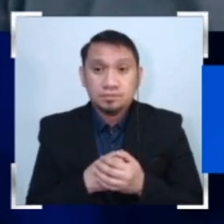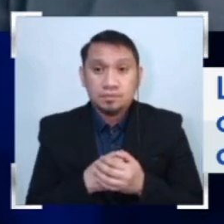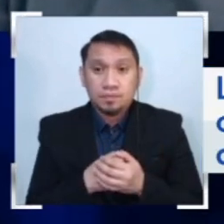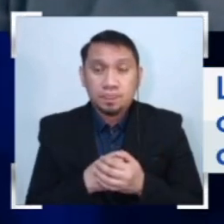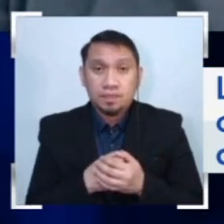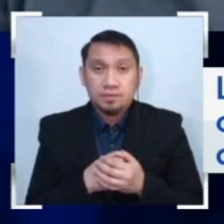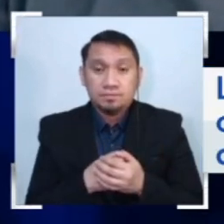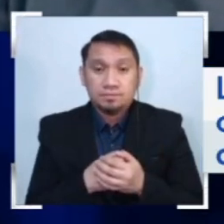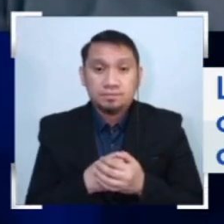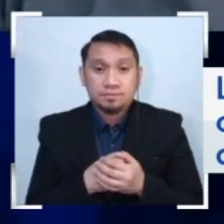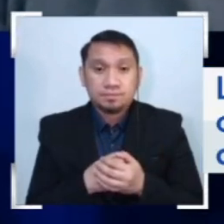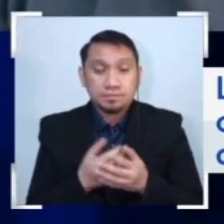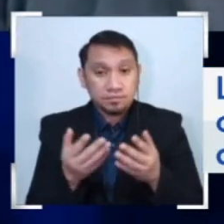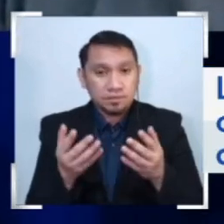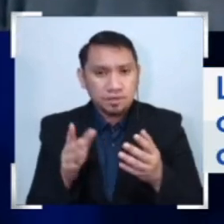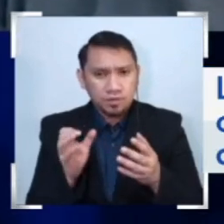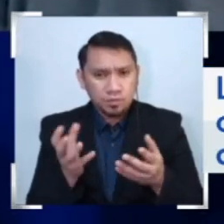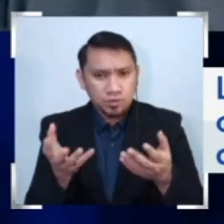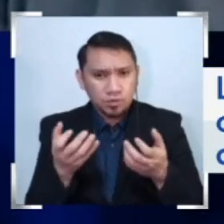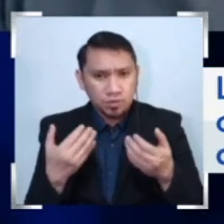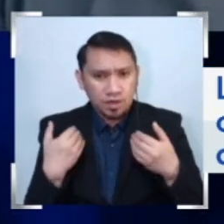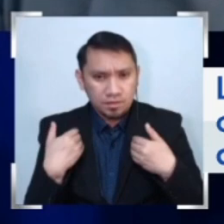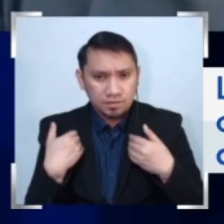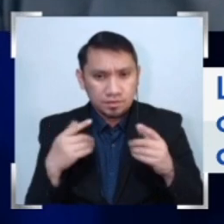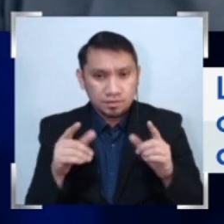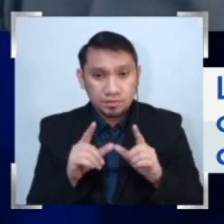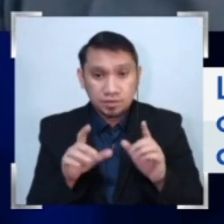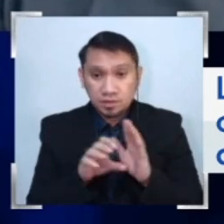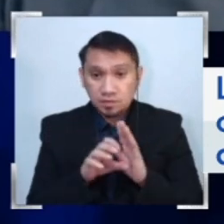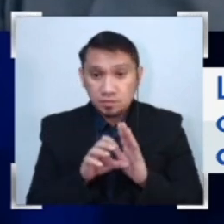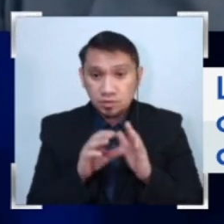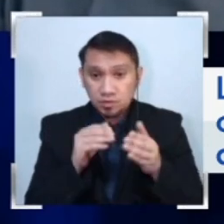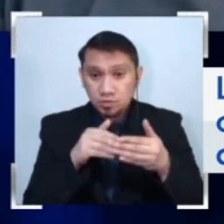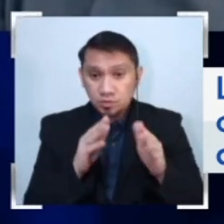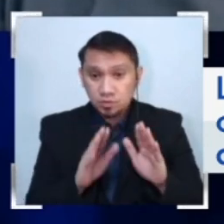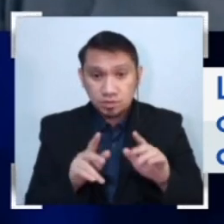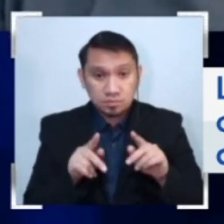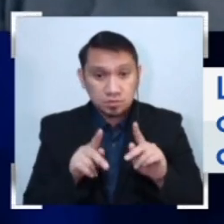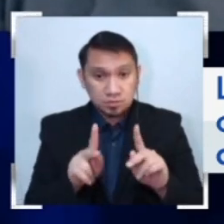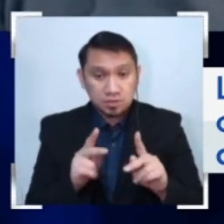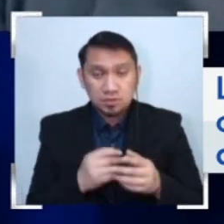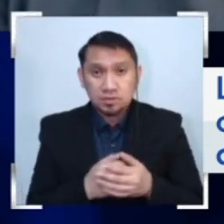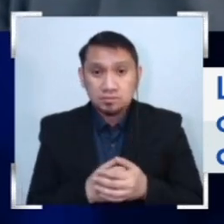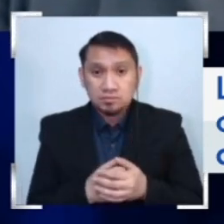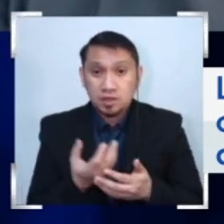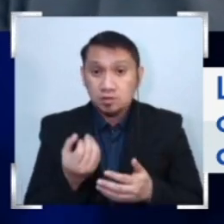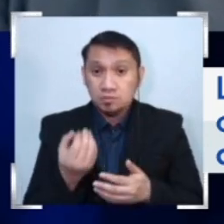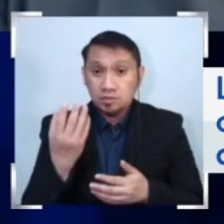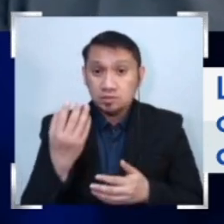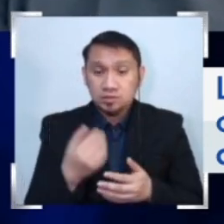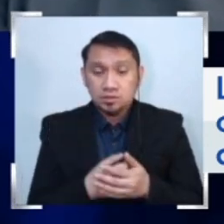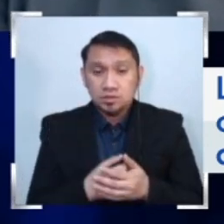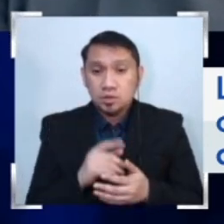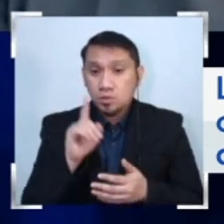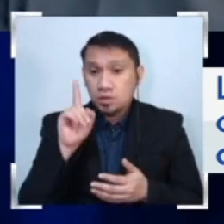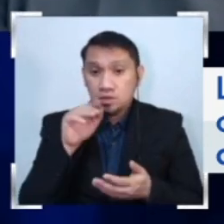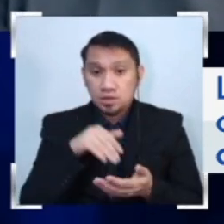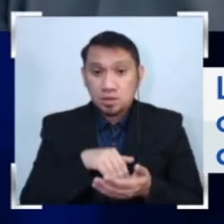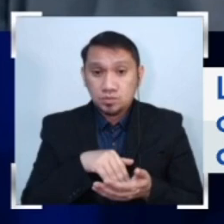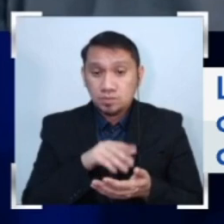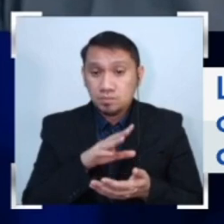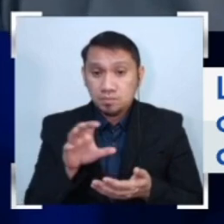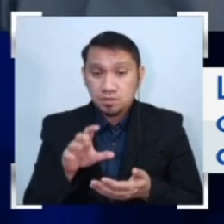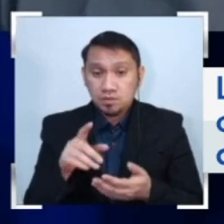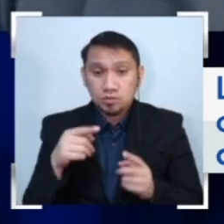diretsong lisensya, halimbawa student permit, ang range niyan ma'am mga nasa 1,500 to